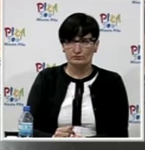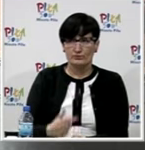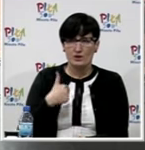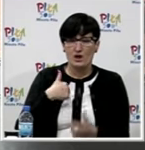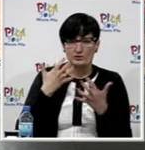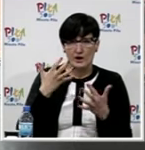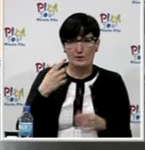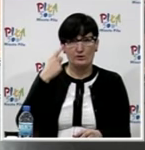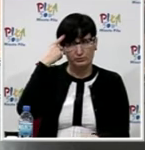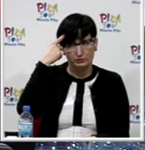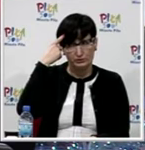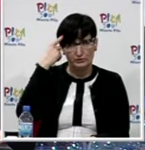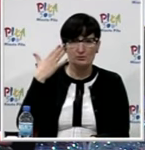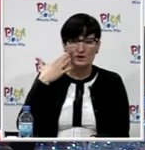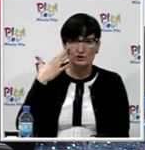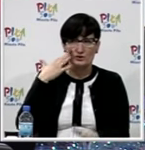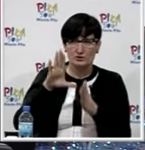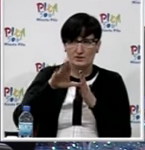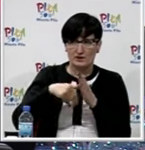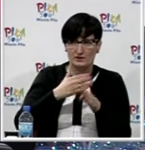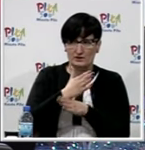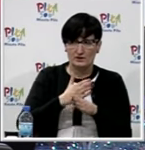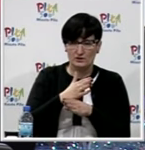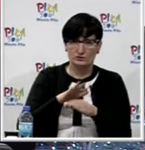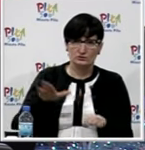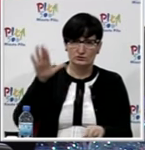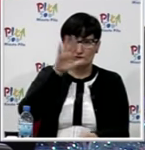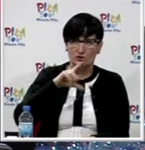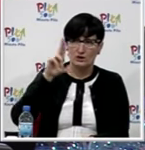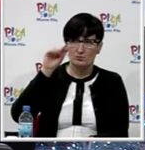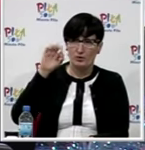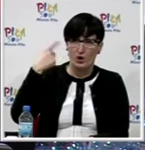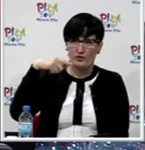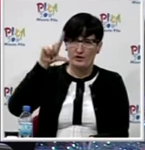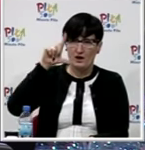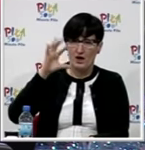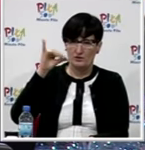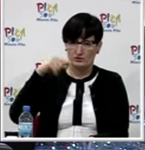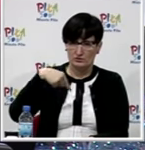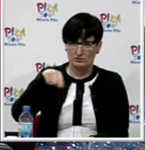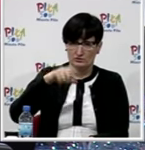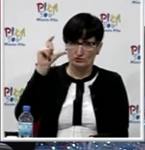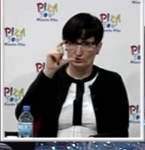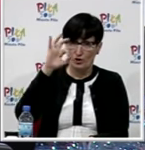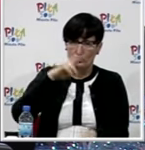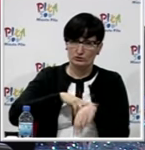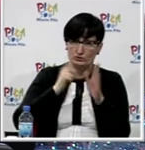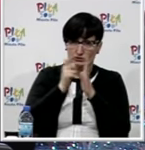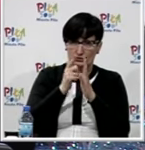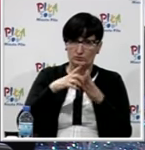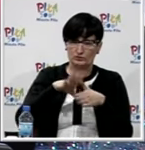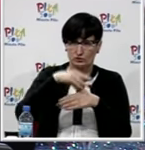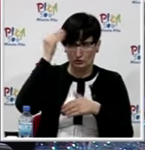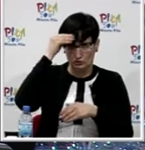okazji mieszkańcom miasta Piła, dokładnie mieszkańcom osiedla Podlasie, że w najbliższy czwartek o godzinie 17 w szkole podstawowej